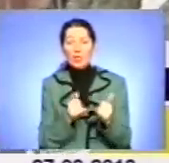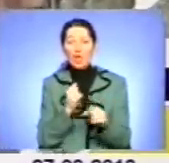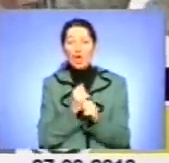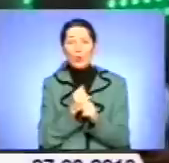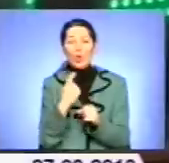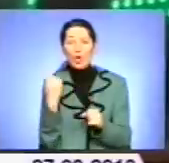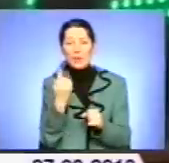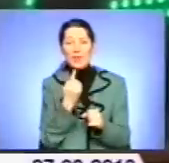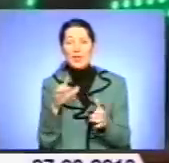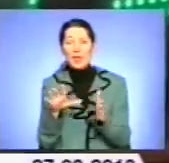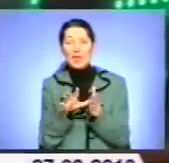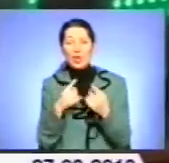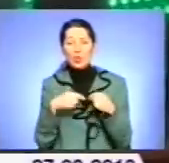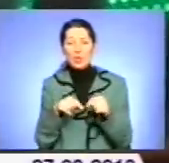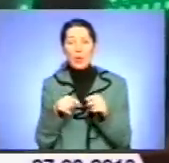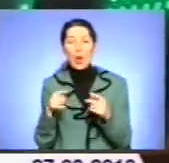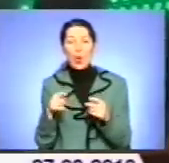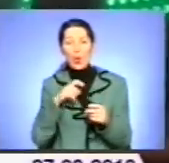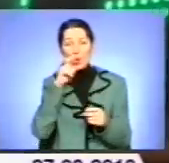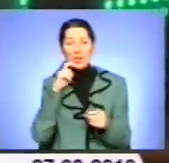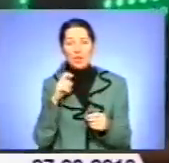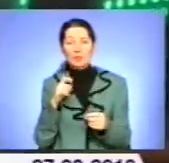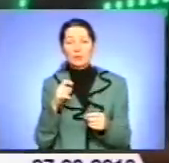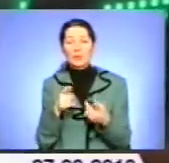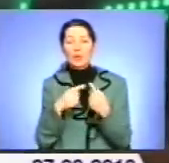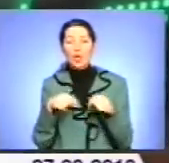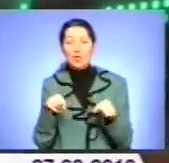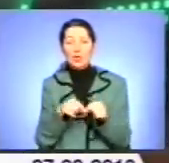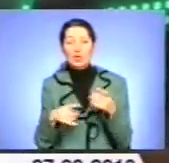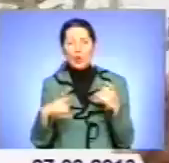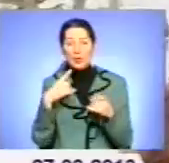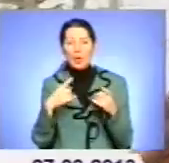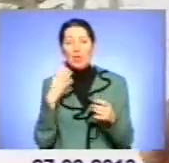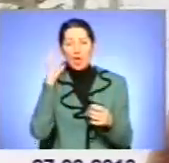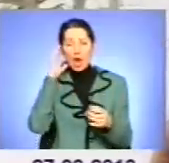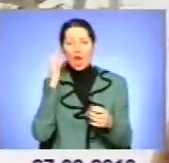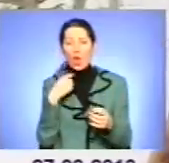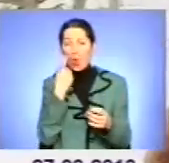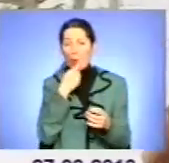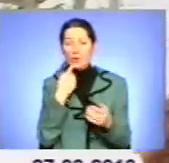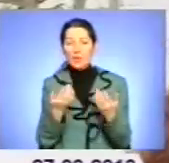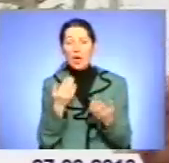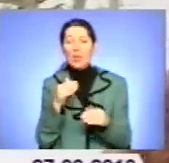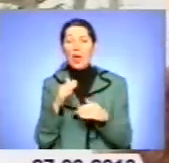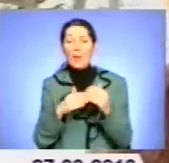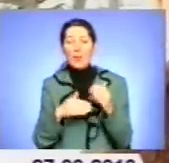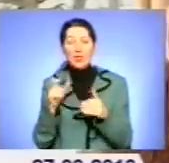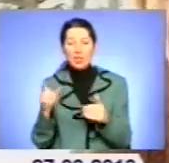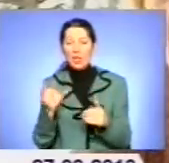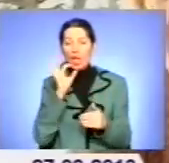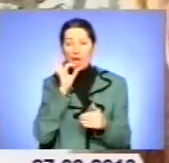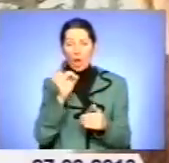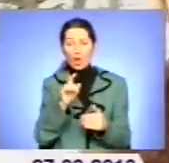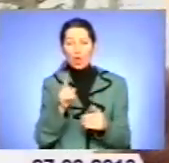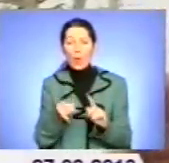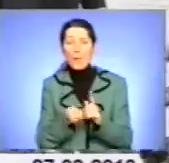країни, узгодженість вантажу потоків, організацію теле- і радіомовлення. Однак фахівці стверджують, що